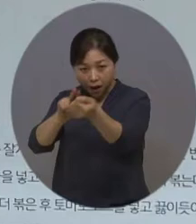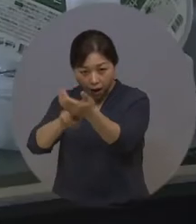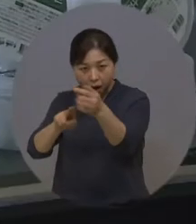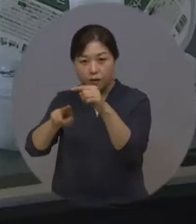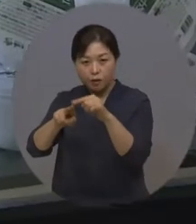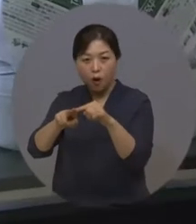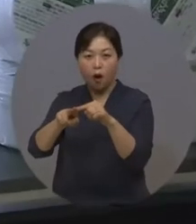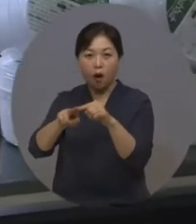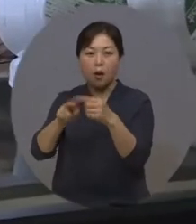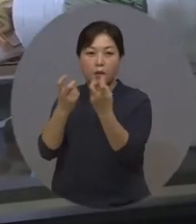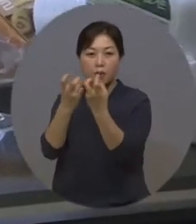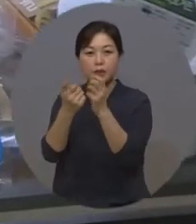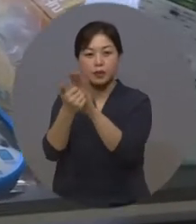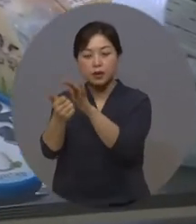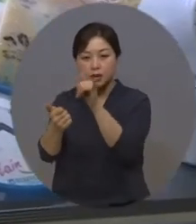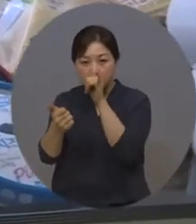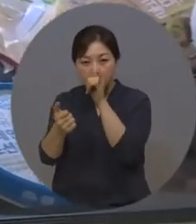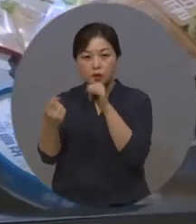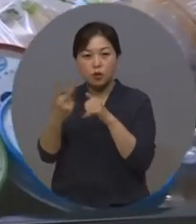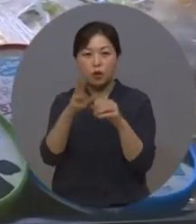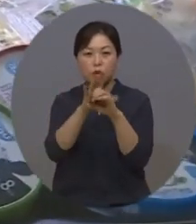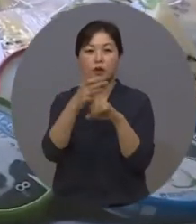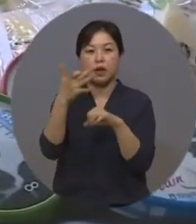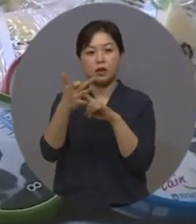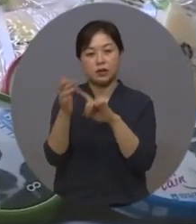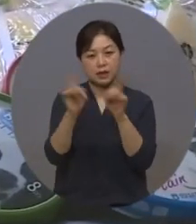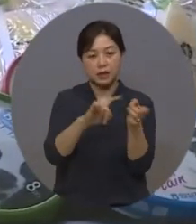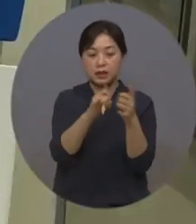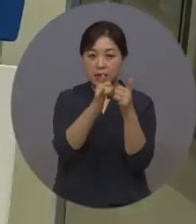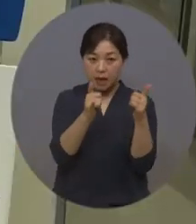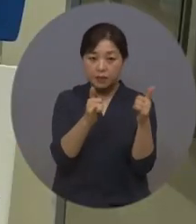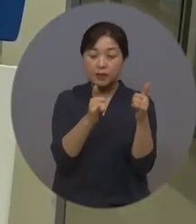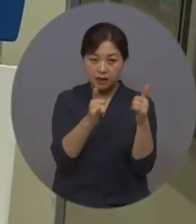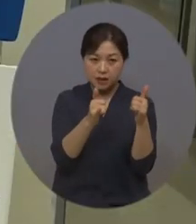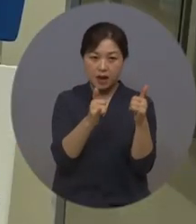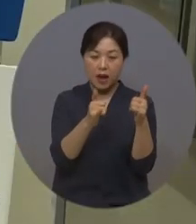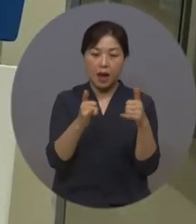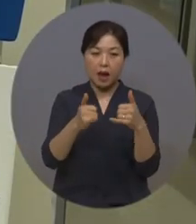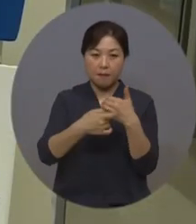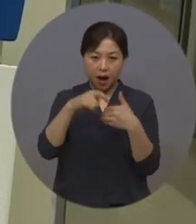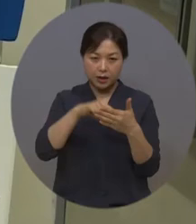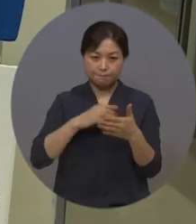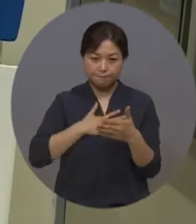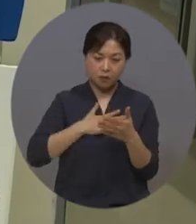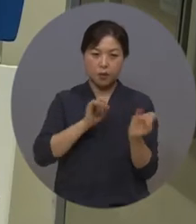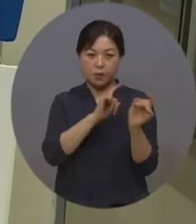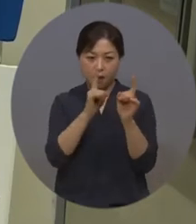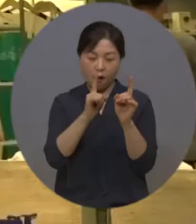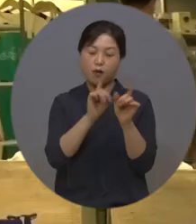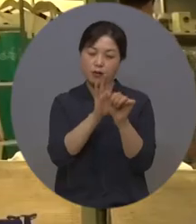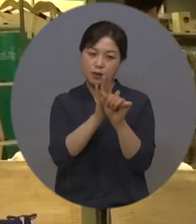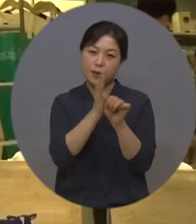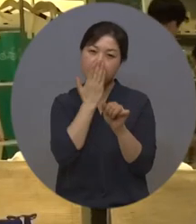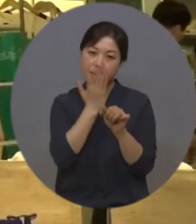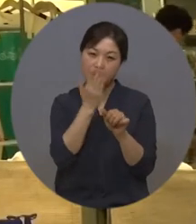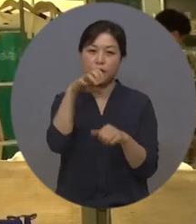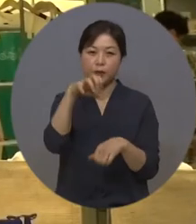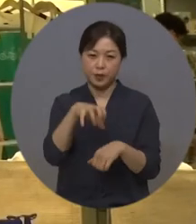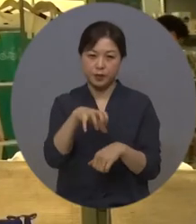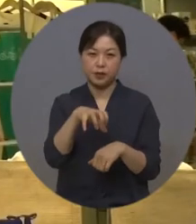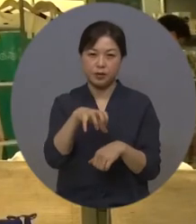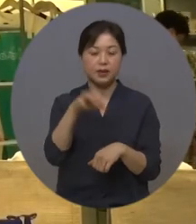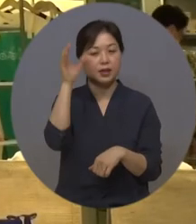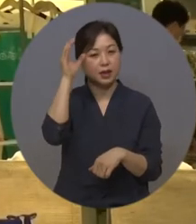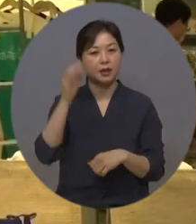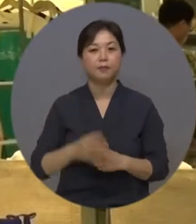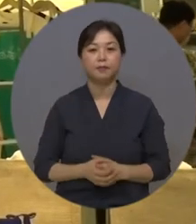코로나 의 일부로 지친 도시민들의 지친 심신을 치유하는 공간으로 잘해 잡기를 기대합니다 복지 tv 참혹 방송